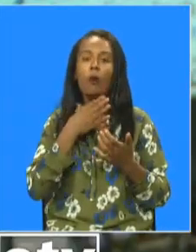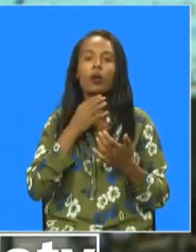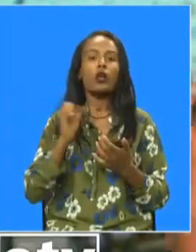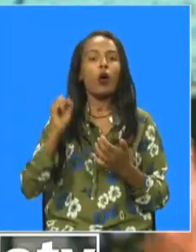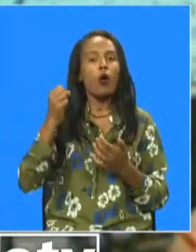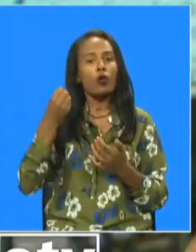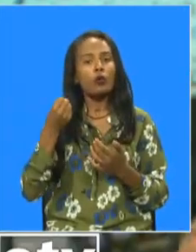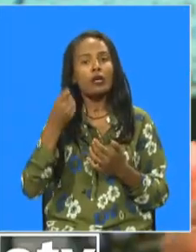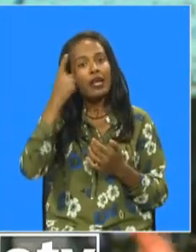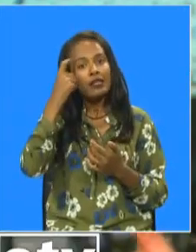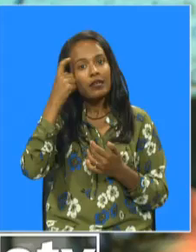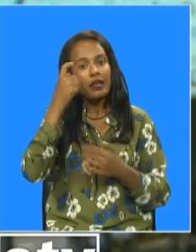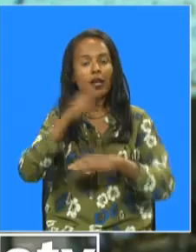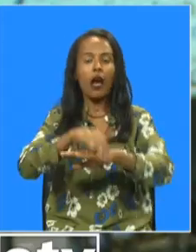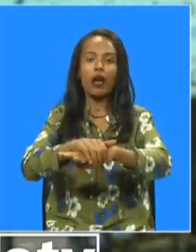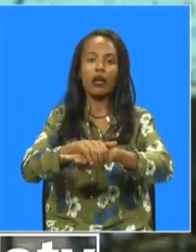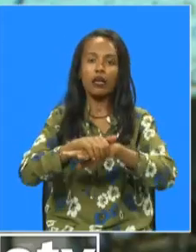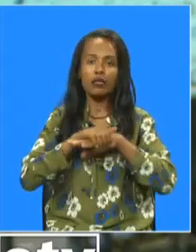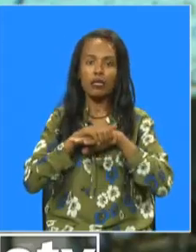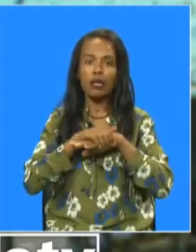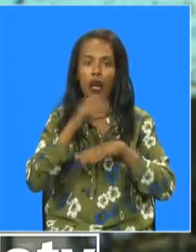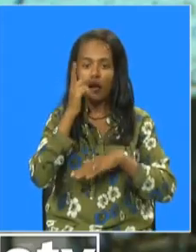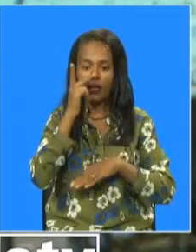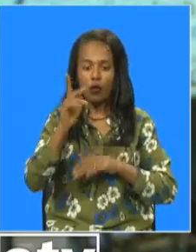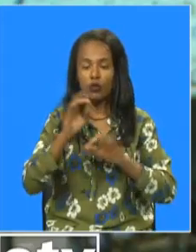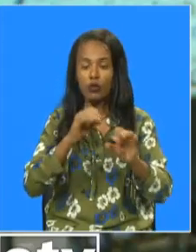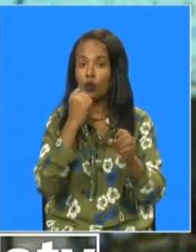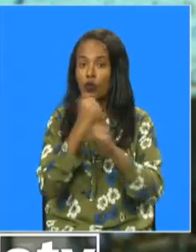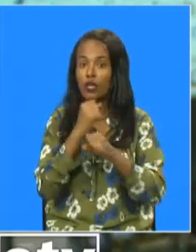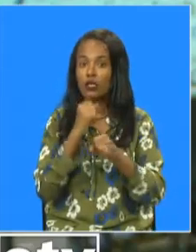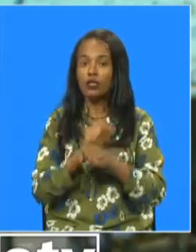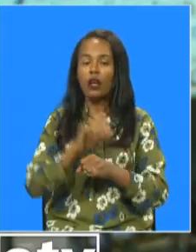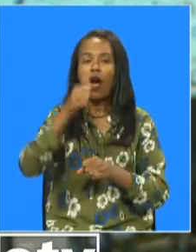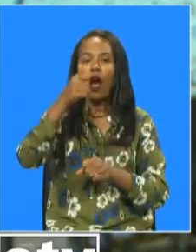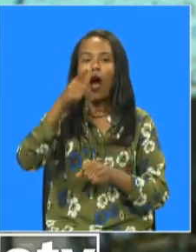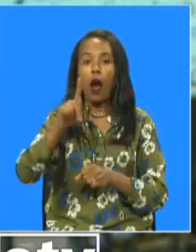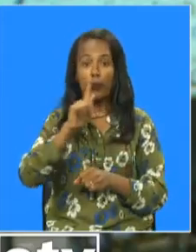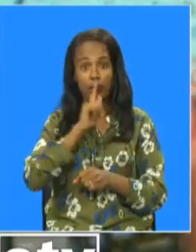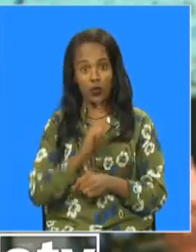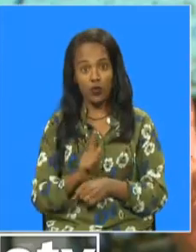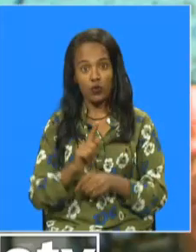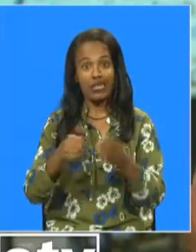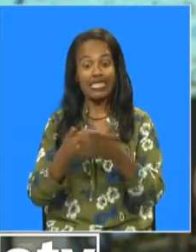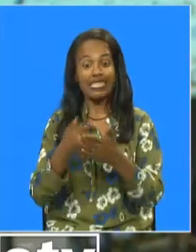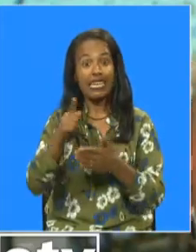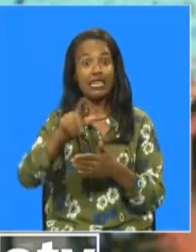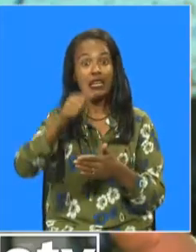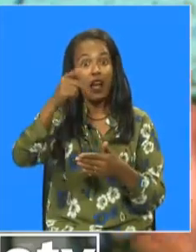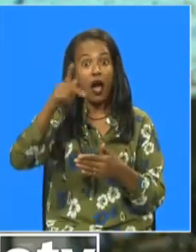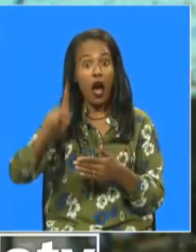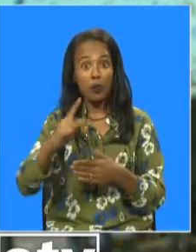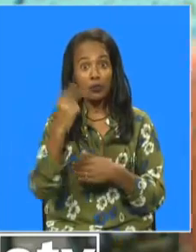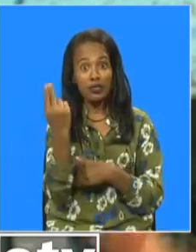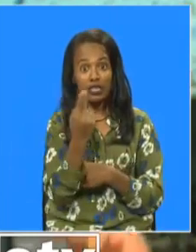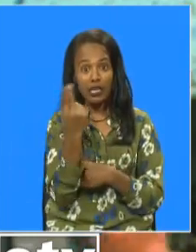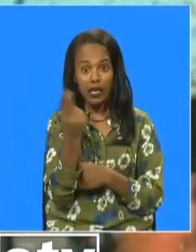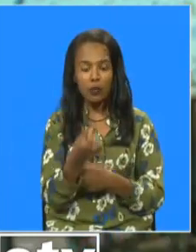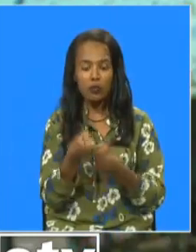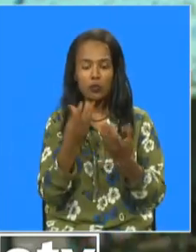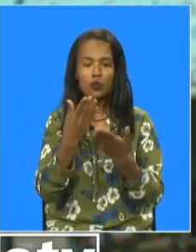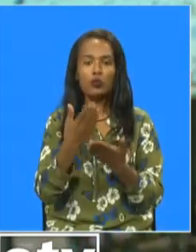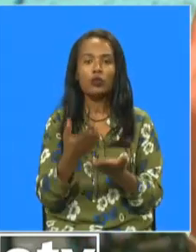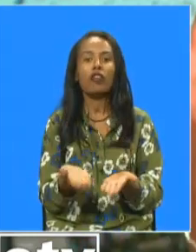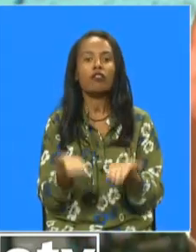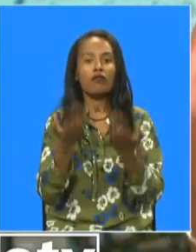በኦሮምኛ በትግርኛ ወይም በእንግሊዘኛ እንዲያው ተደርጎ የተሰራ አፕሊኬሽን ነው። ስለዚህ ይሄንን አፕሊኬሽን ሲጠቀሙ ብዙ